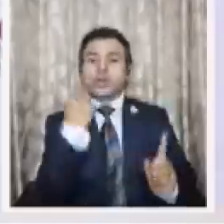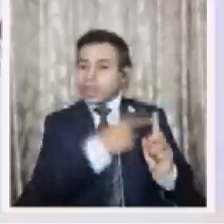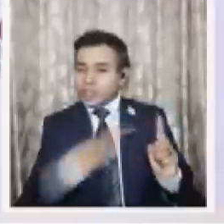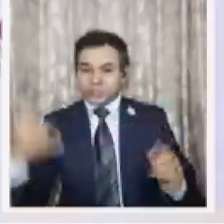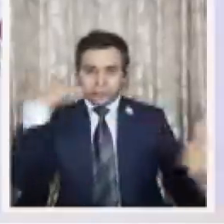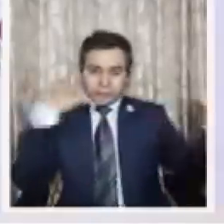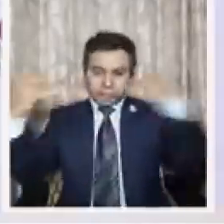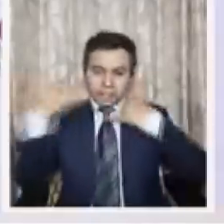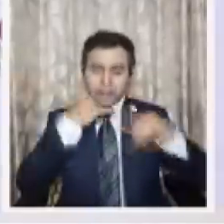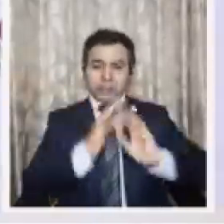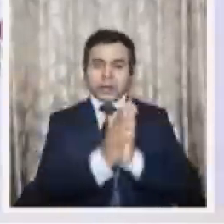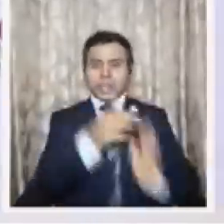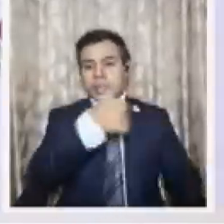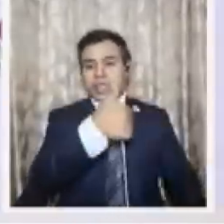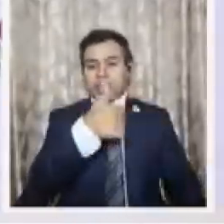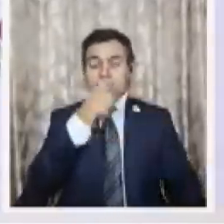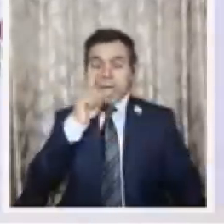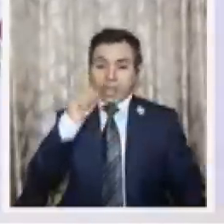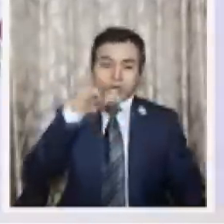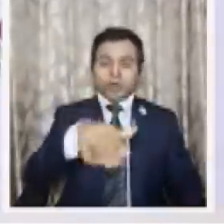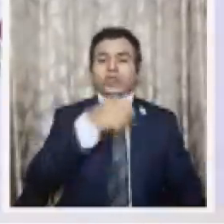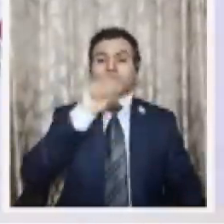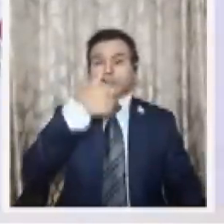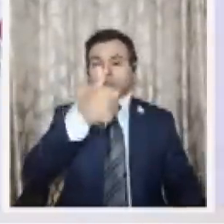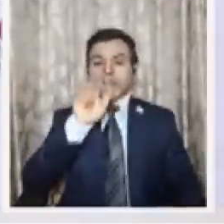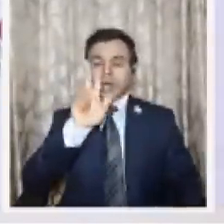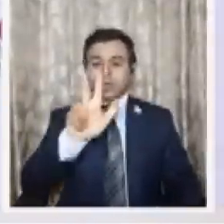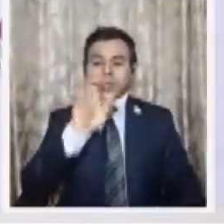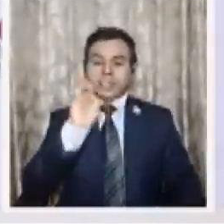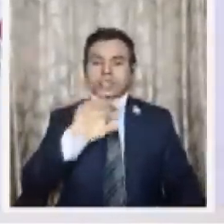1,68,639টি এবং এ পর্যন্ত ফোন কল গ্রহণ করা হয়েছে